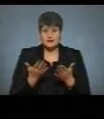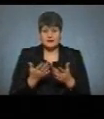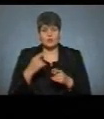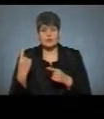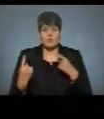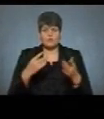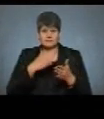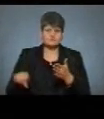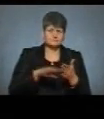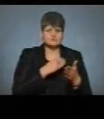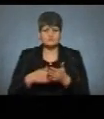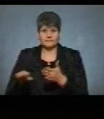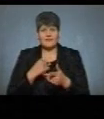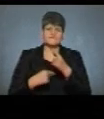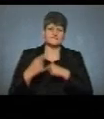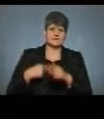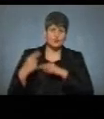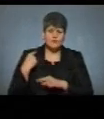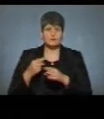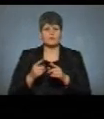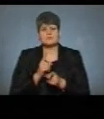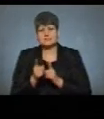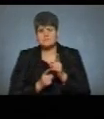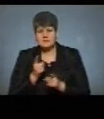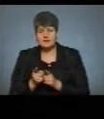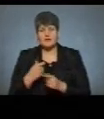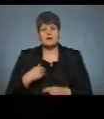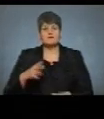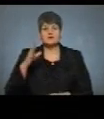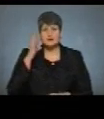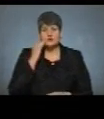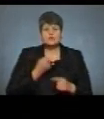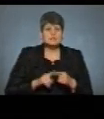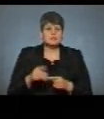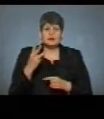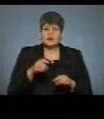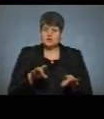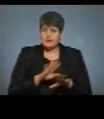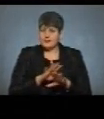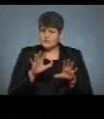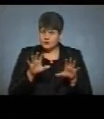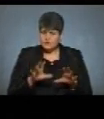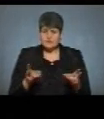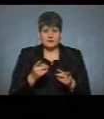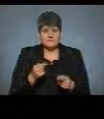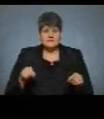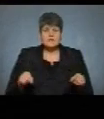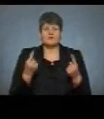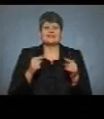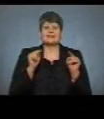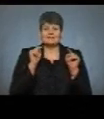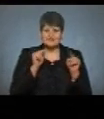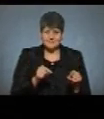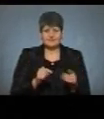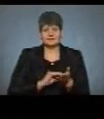одного скасовують, потім відновлюють, потім вносять зміни. Я вважаю, що всі ці три рішення є незаконними і тарифи повинні бути відновлені в тій редакції, які